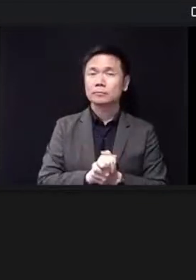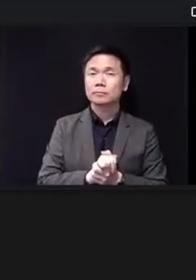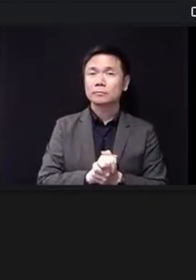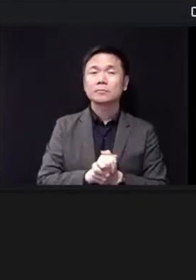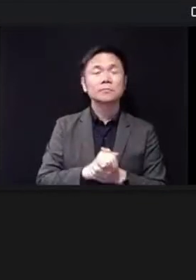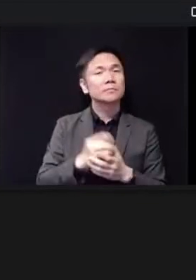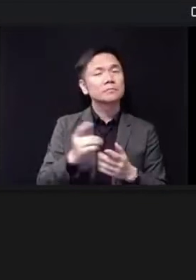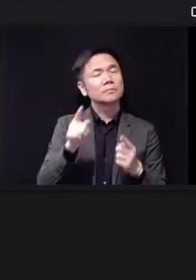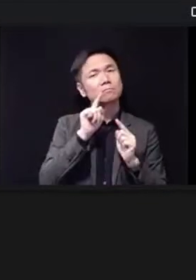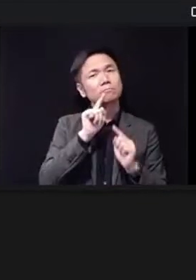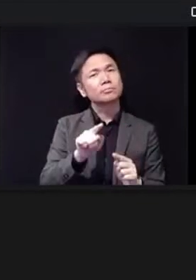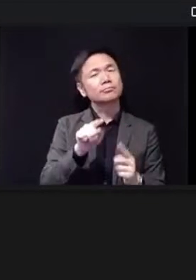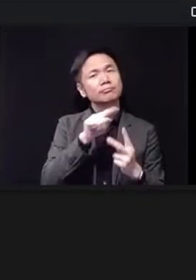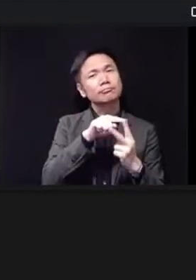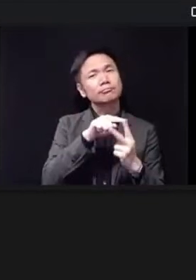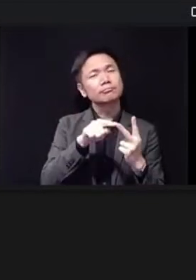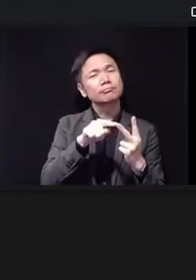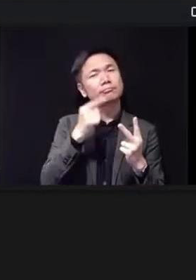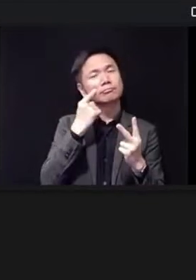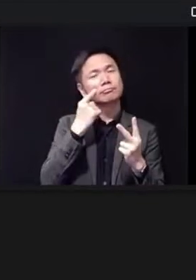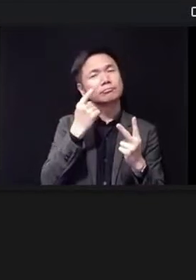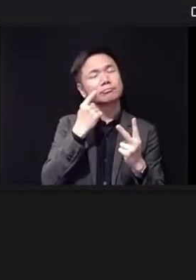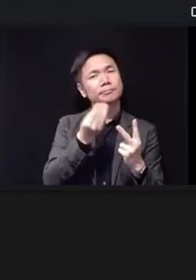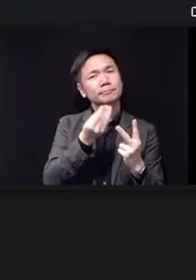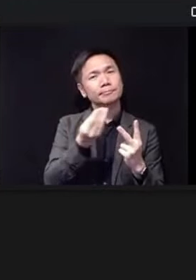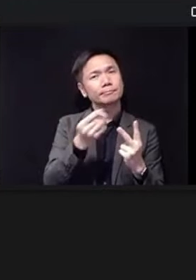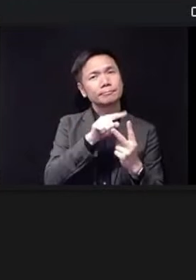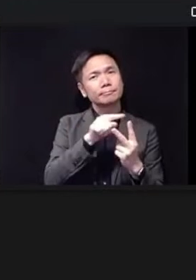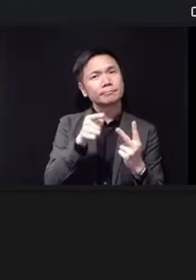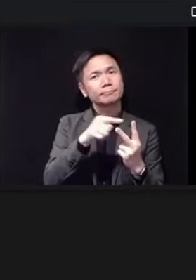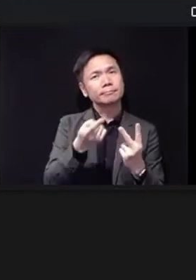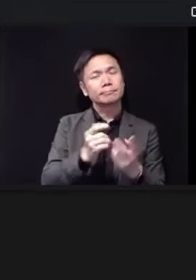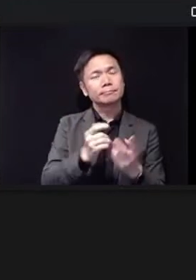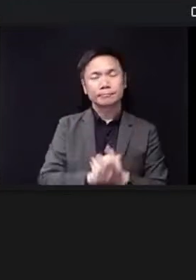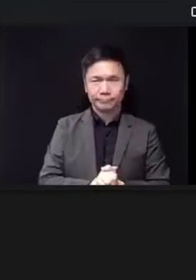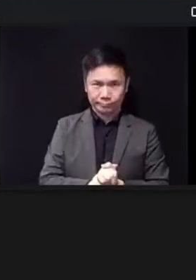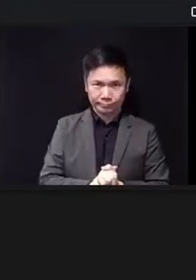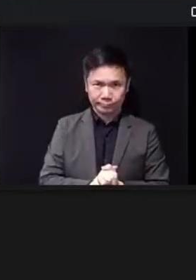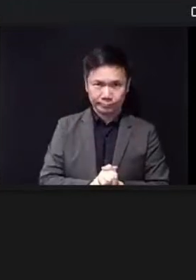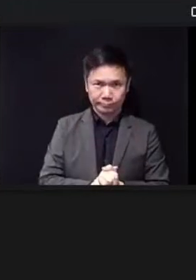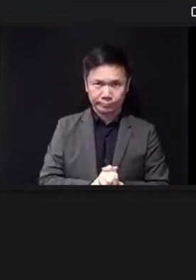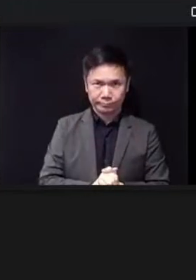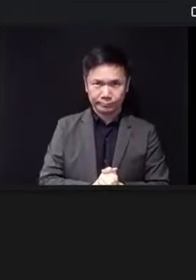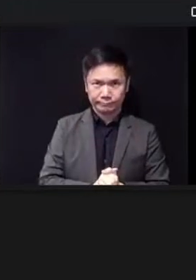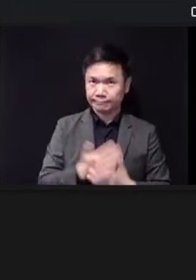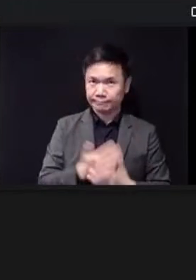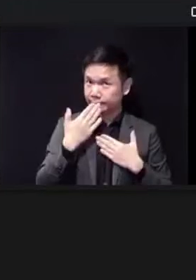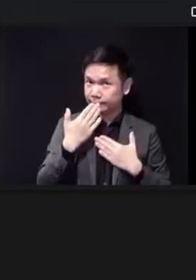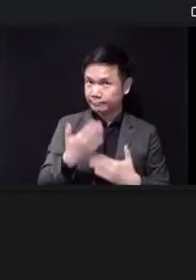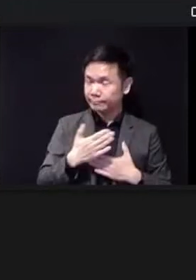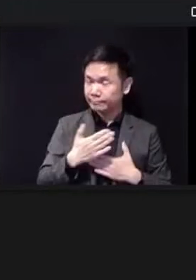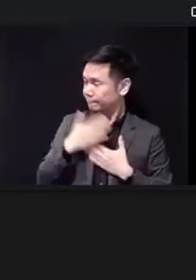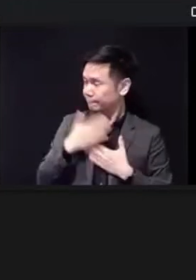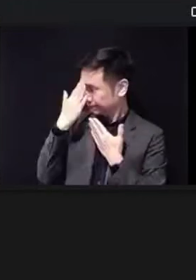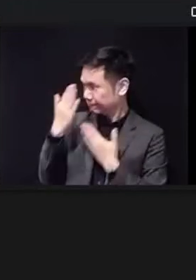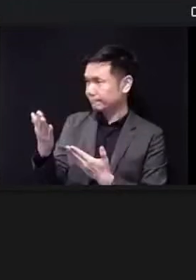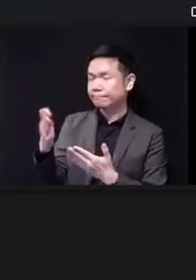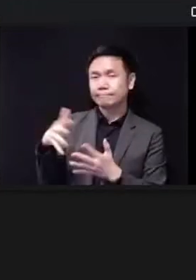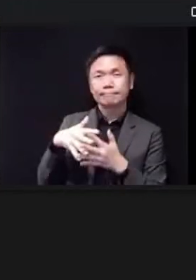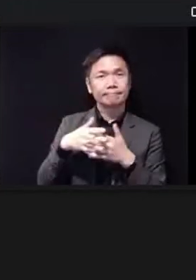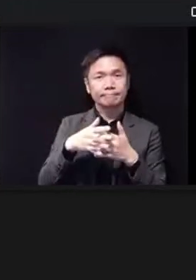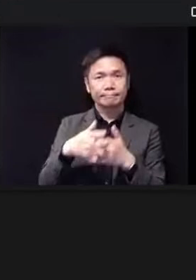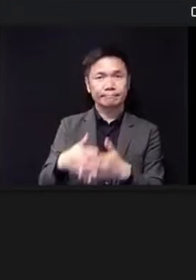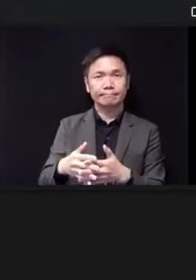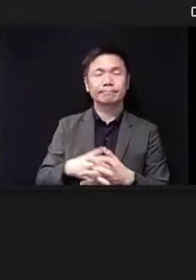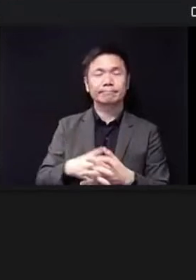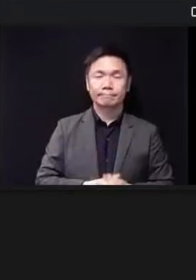be your preference. Я искренне благодарю свою коллегу из Соединенных Штатов Америки за компромисс. Мне представляется,